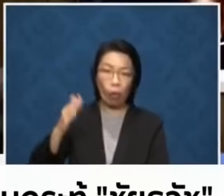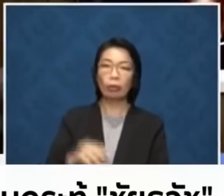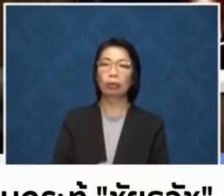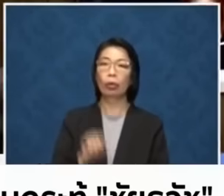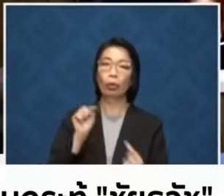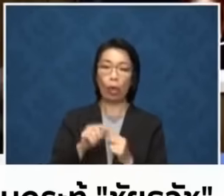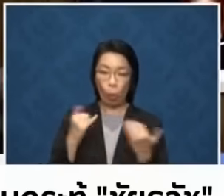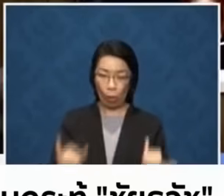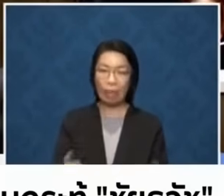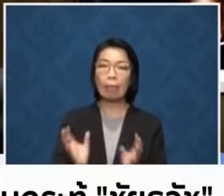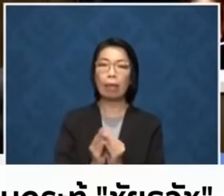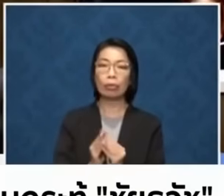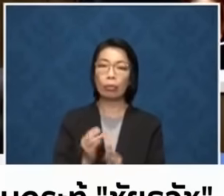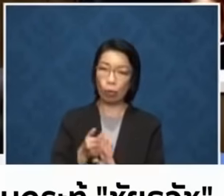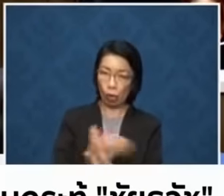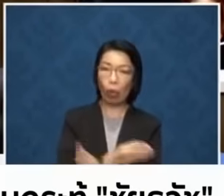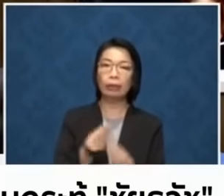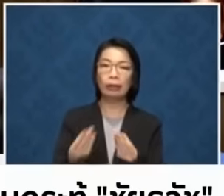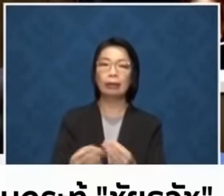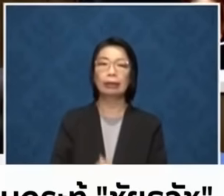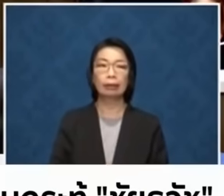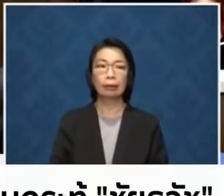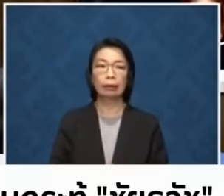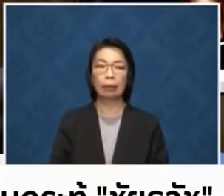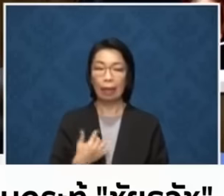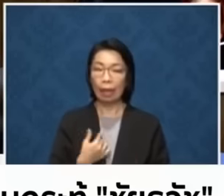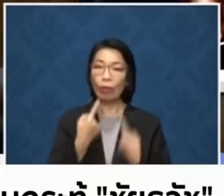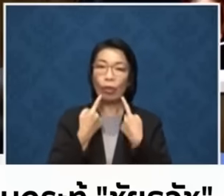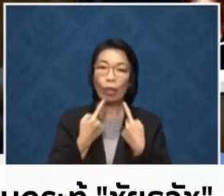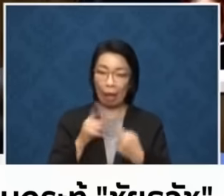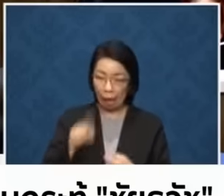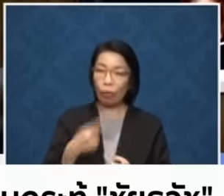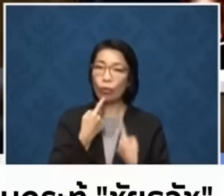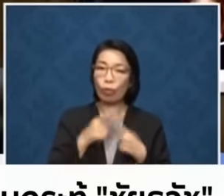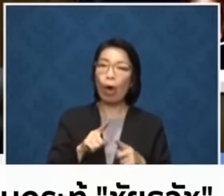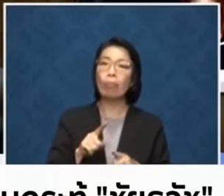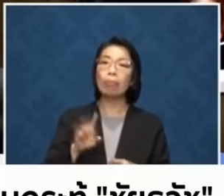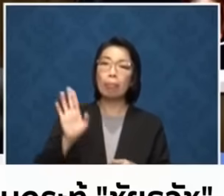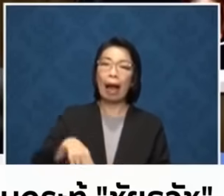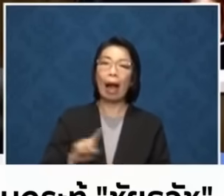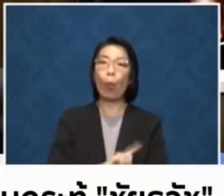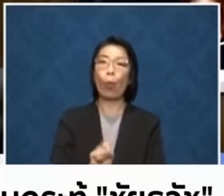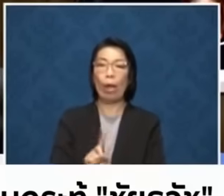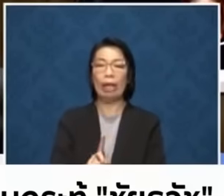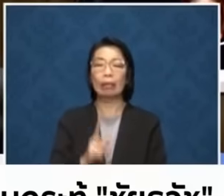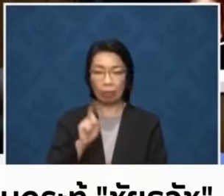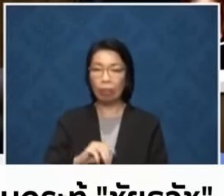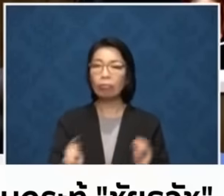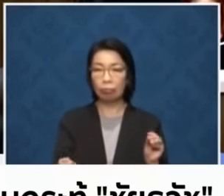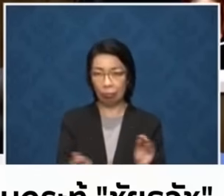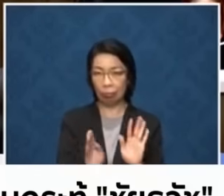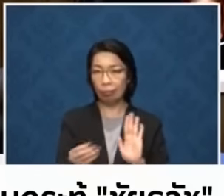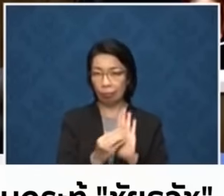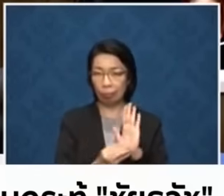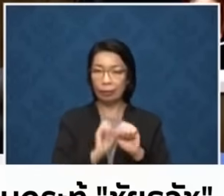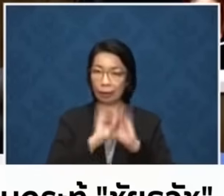อบกระทู้นี้เนี่ยนะครับทีนี้สสมหาสารคามอ่ะคุณชัยวัฒนานะครับของเพื่อไทยก็ประท้วงบอกคุณวิโรจน์อ่านไม่ครบนายกไม่ได้หนีสภ